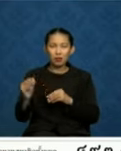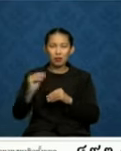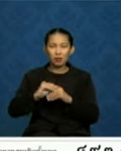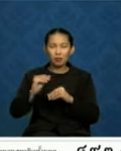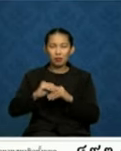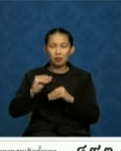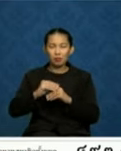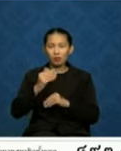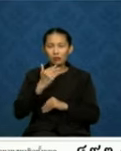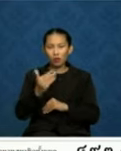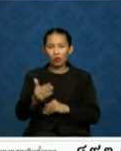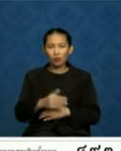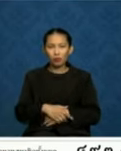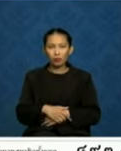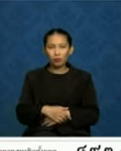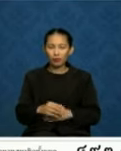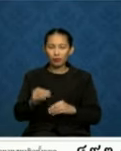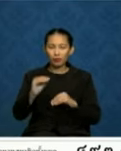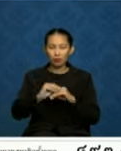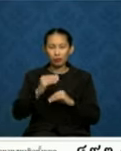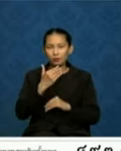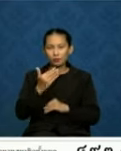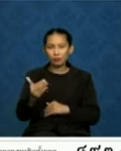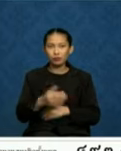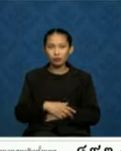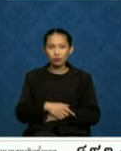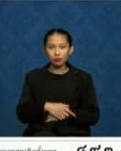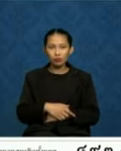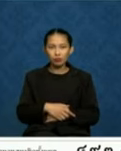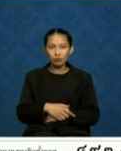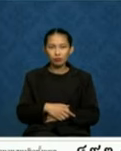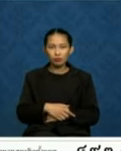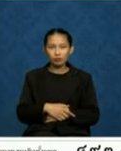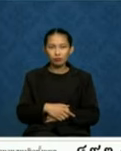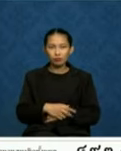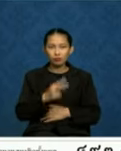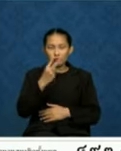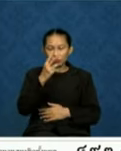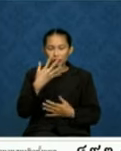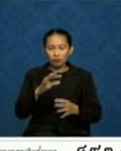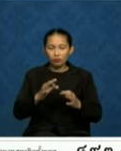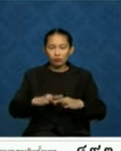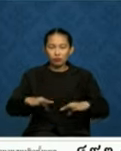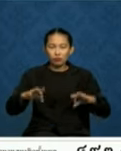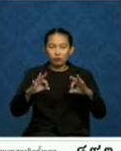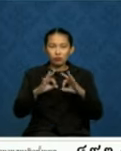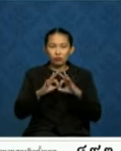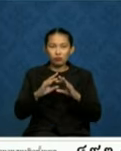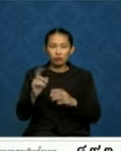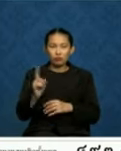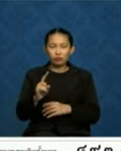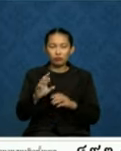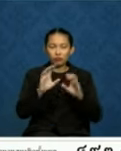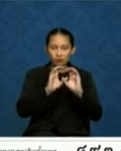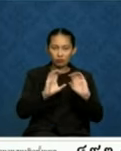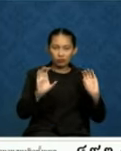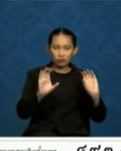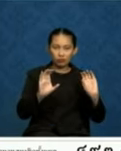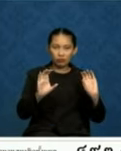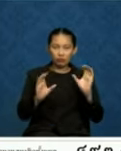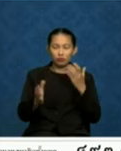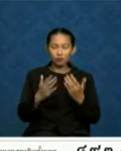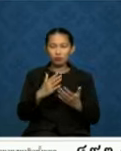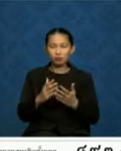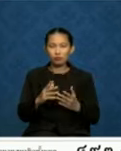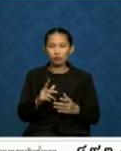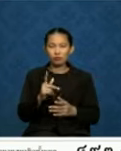มายมหาศาลครับเพิ่มขึ้นมากมายมหาศาลดังนั้นจึงเป็นอีกสิ่งหนึ่งนะครับที่ทางรัฐบาลไม่ว่าจะเป็นกร